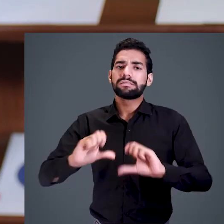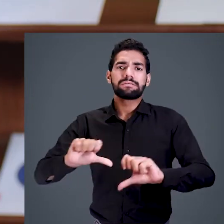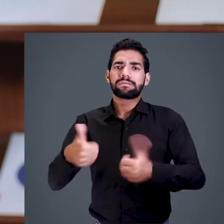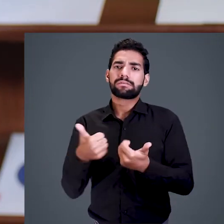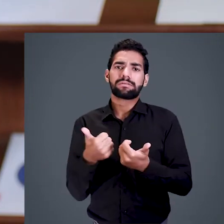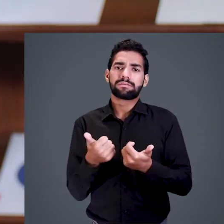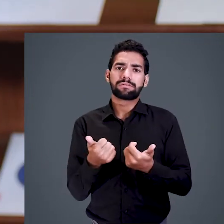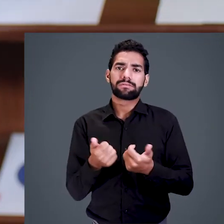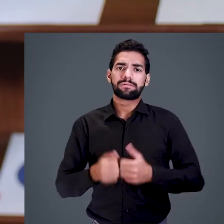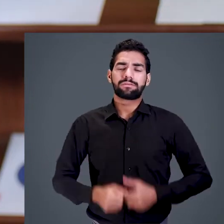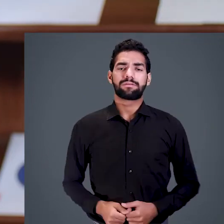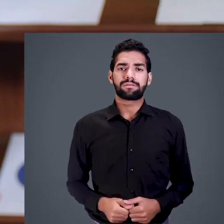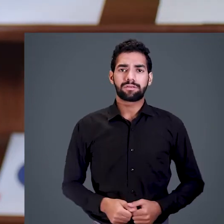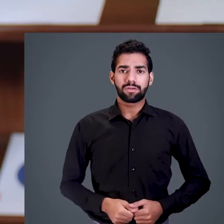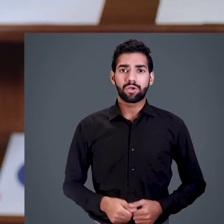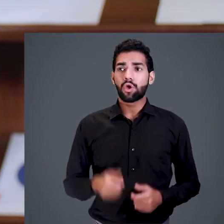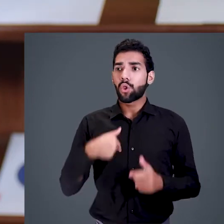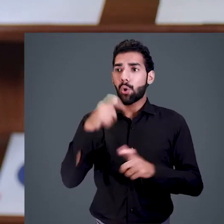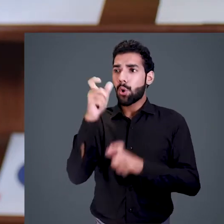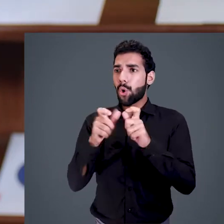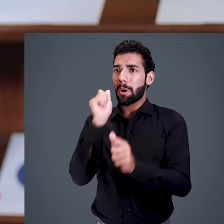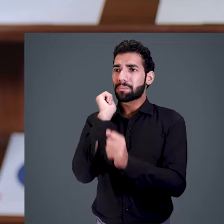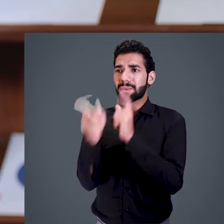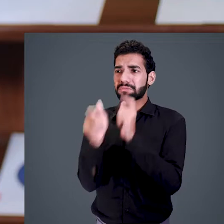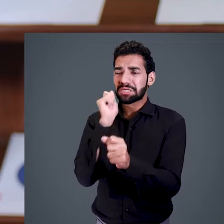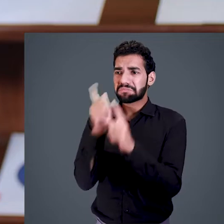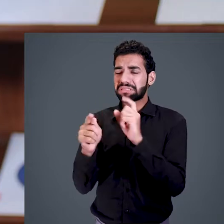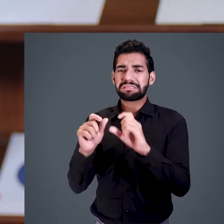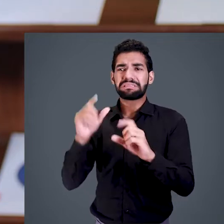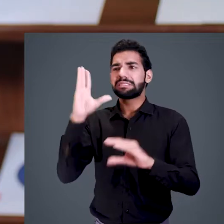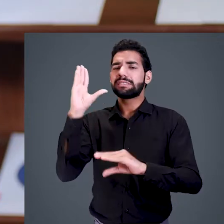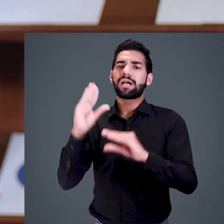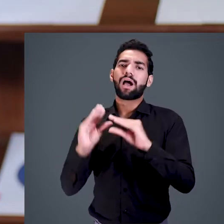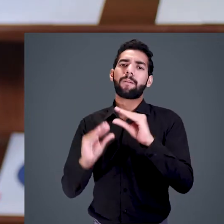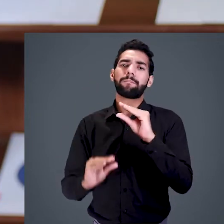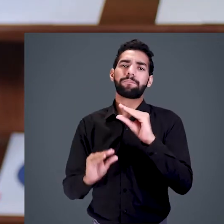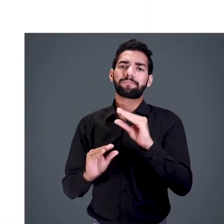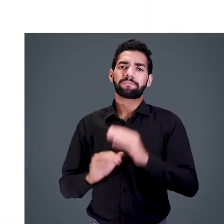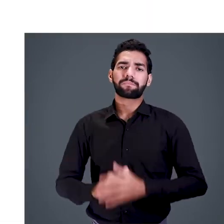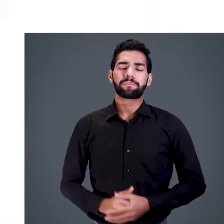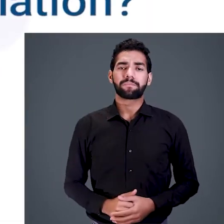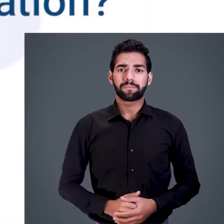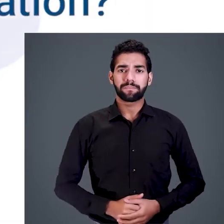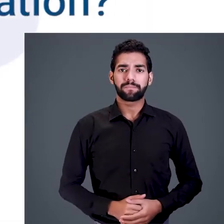ज़बान में कहते हैं परचेजिंग पावर, तो लोगों की परचेजिंग पावर कम हो जाती है।